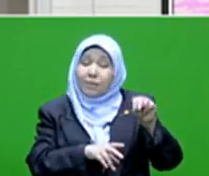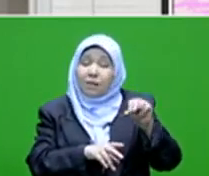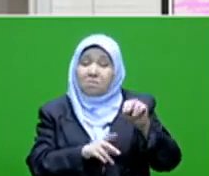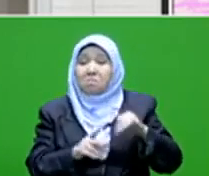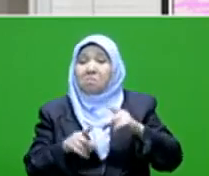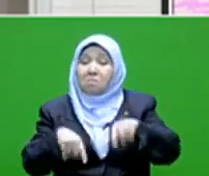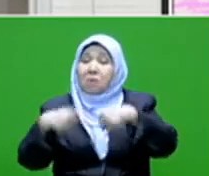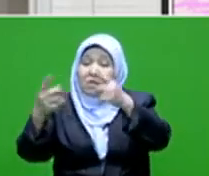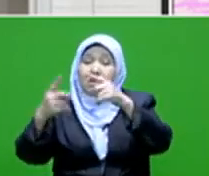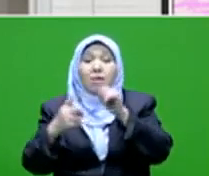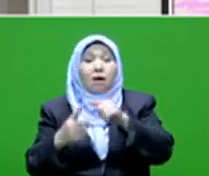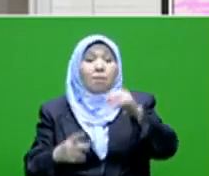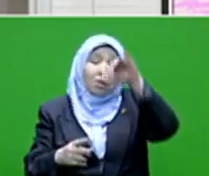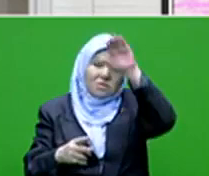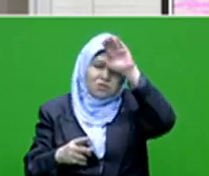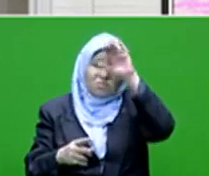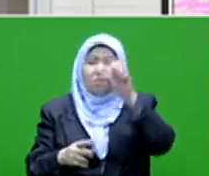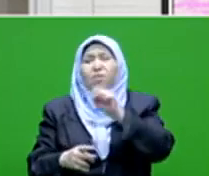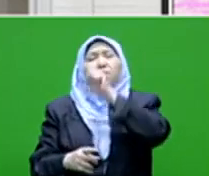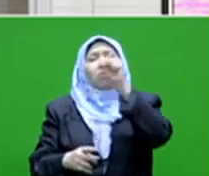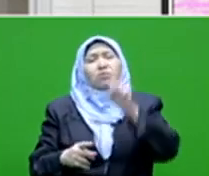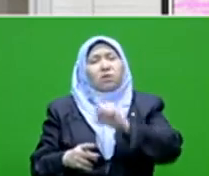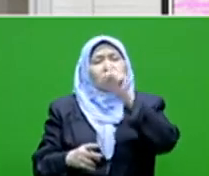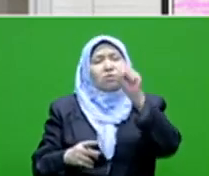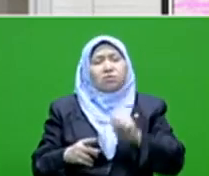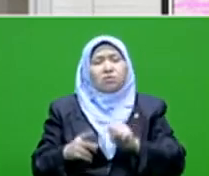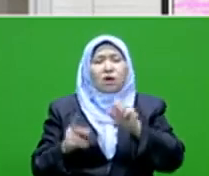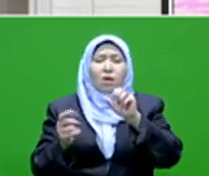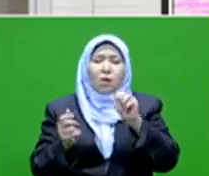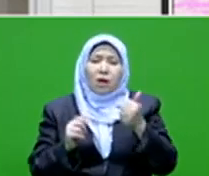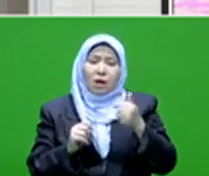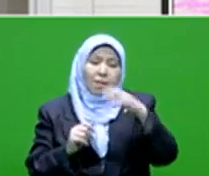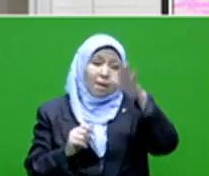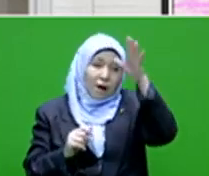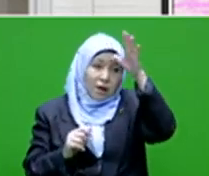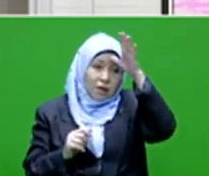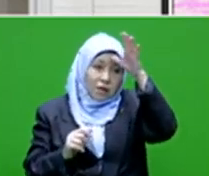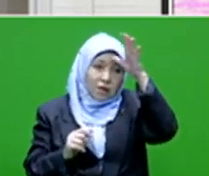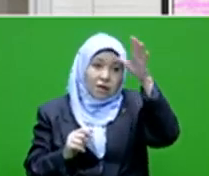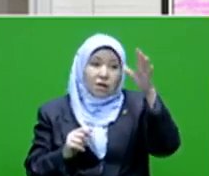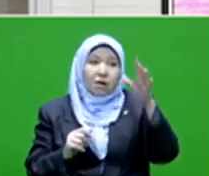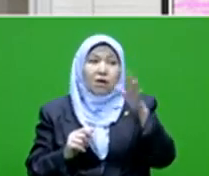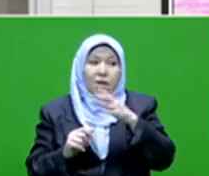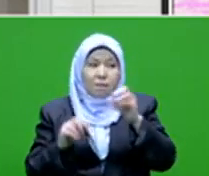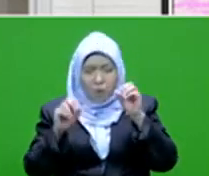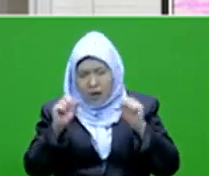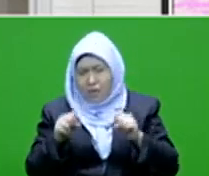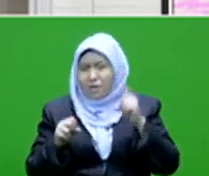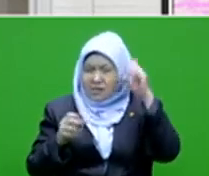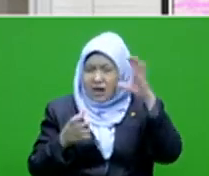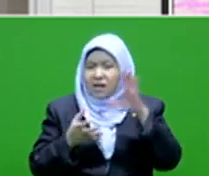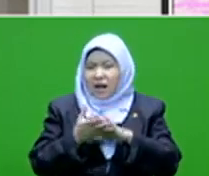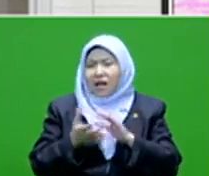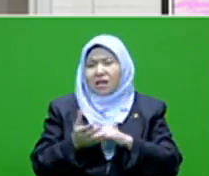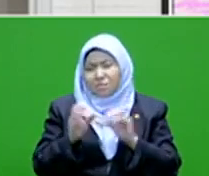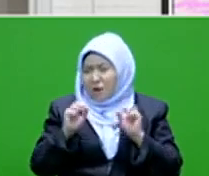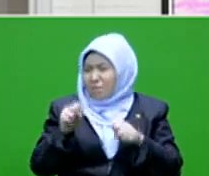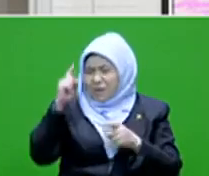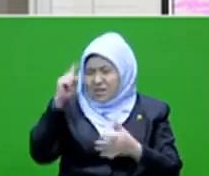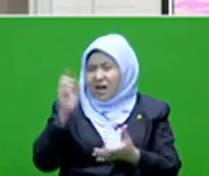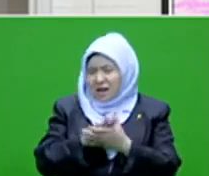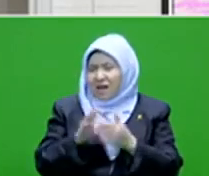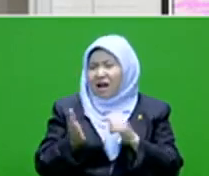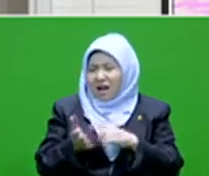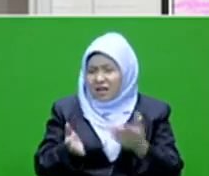waktu itu dipersoalkan oleh ayahnya pada halaman 243 ini, bolehkah aku percaya lagi pada kamu semua ni?